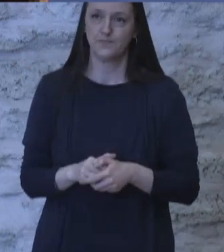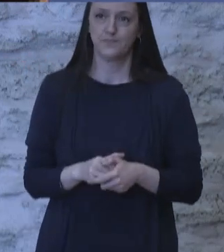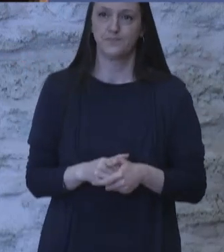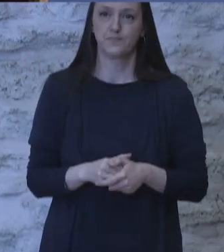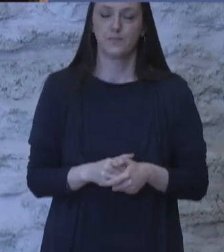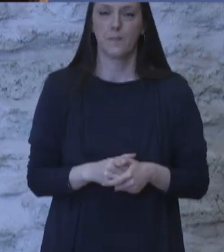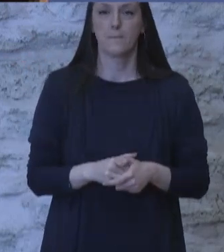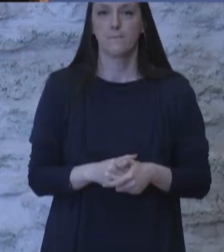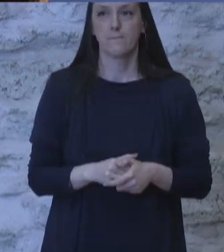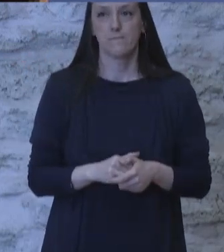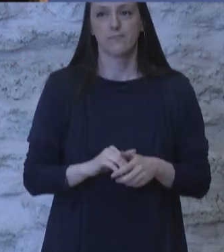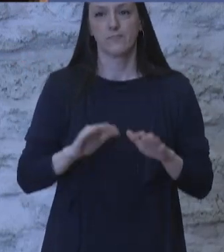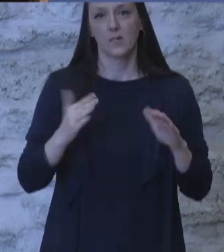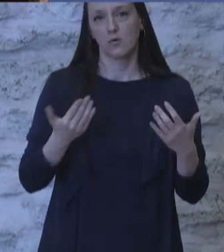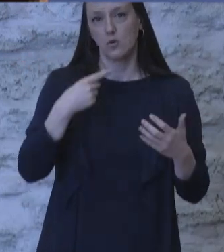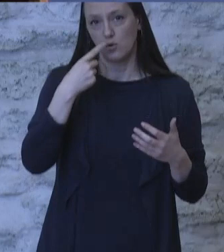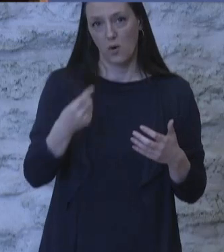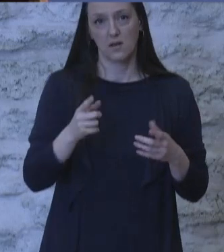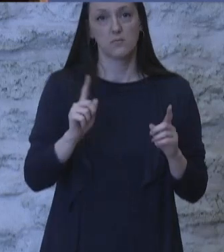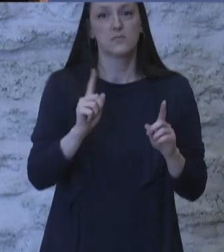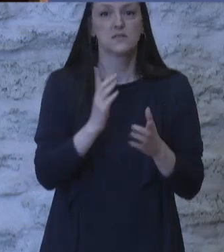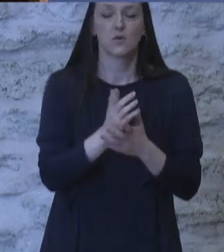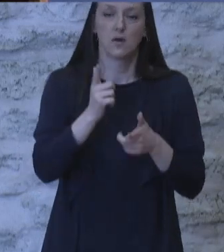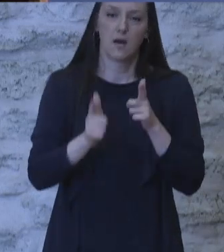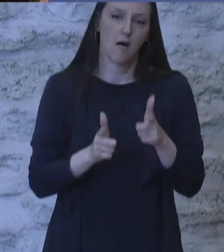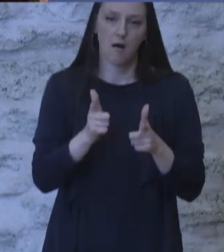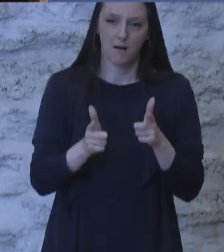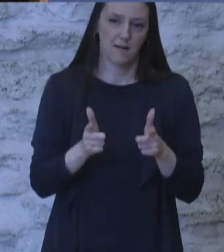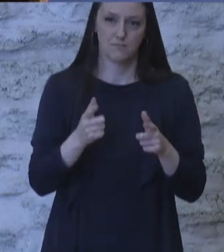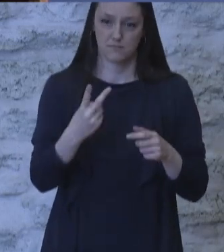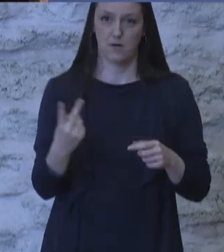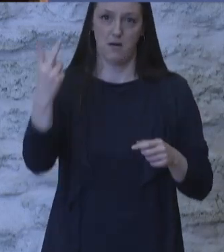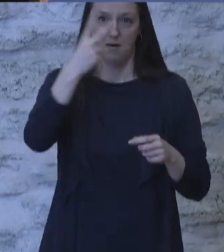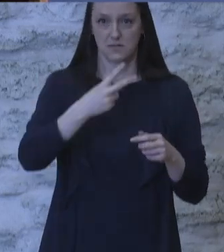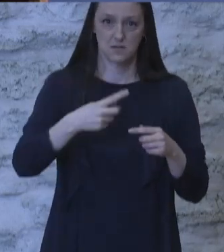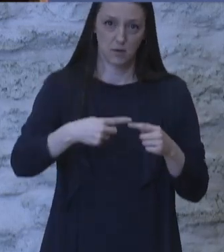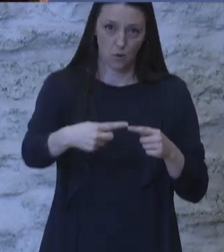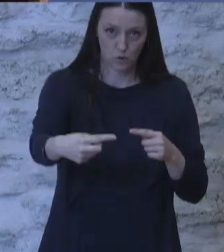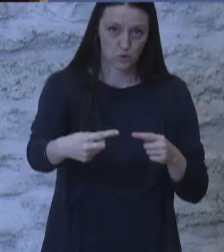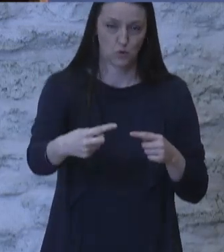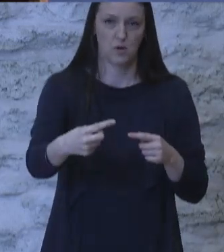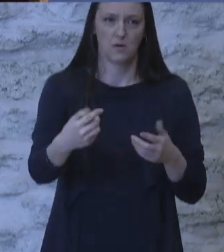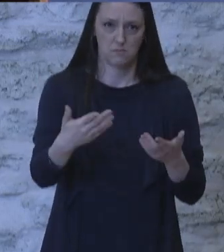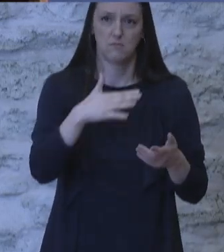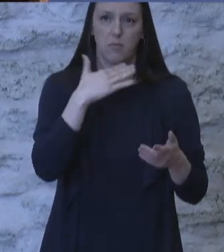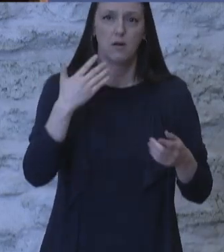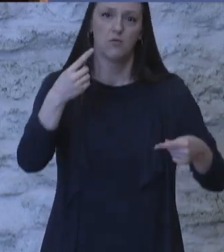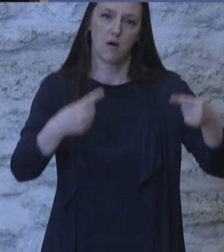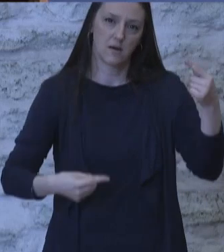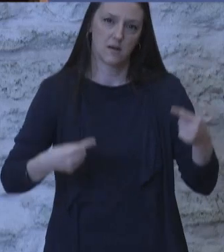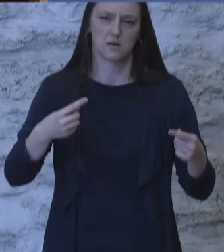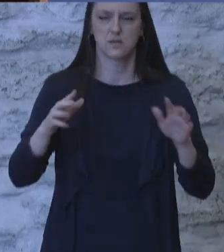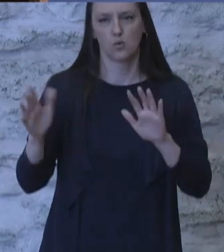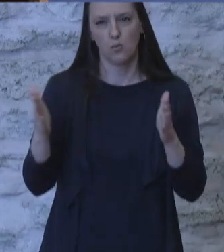rääkida sellest, mis on reaalne kasutada ära, ütleme järgneva kahe aasta jooksul, ja ka siin on vaidlus, ei öelda, et 50